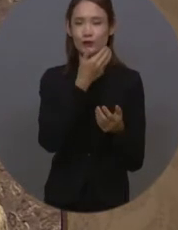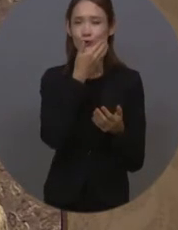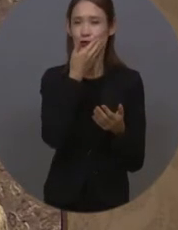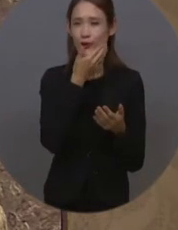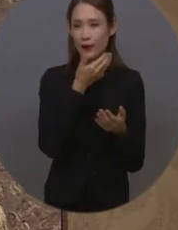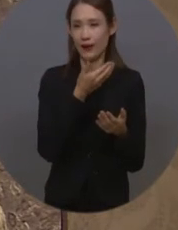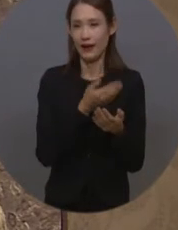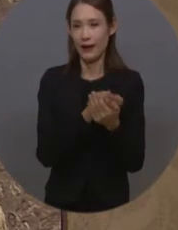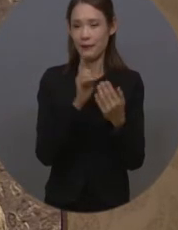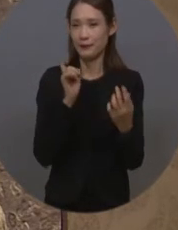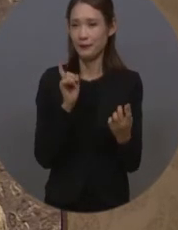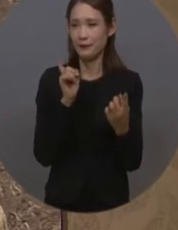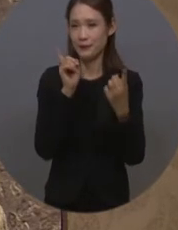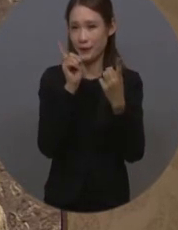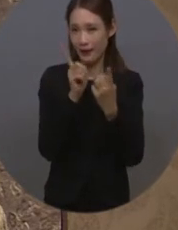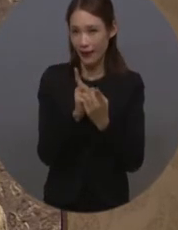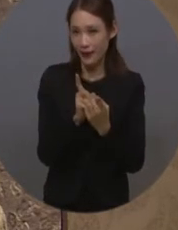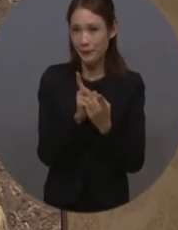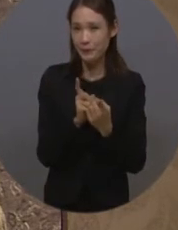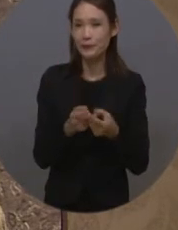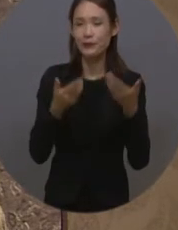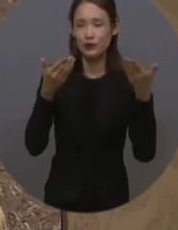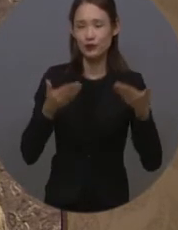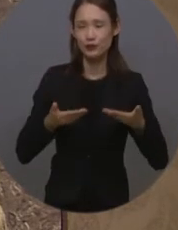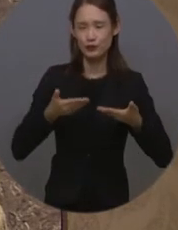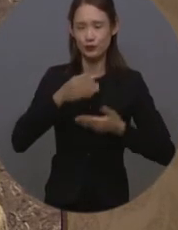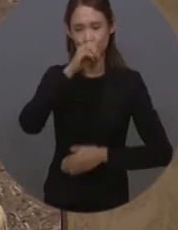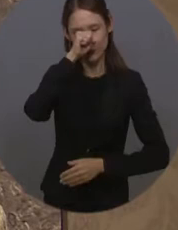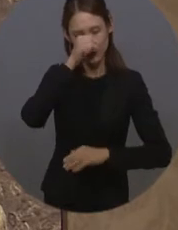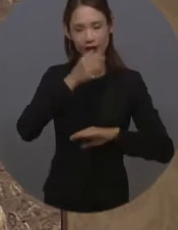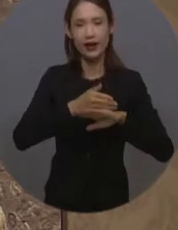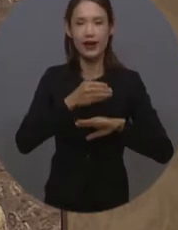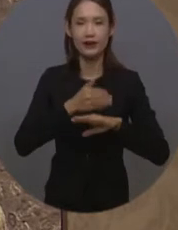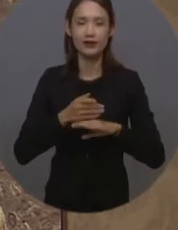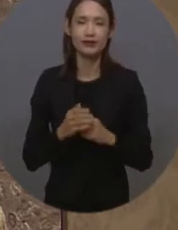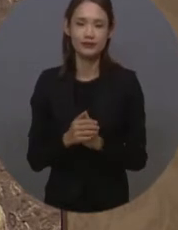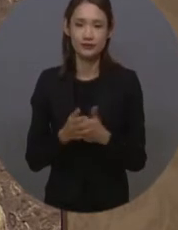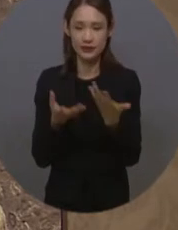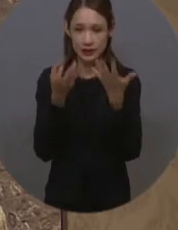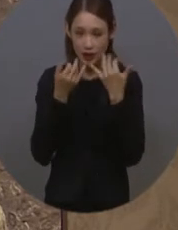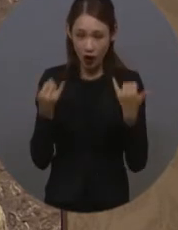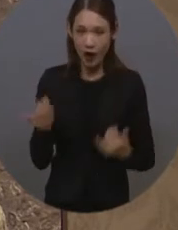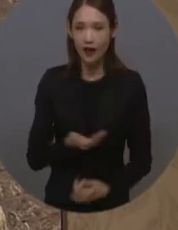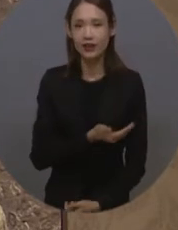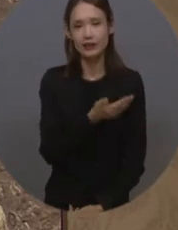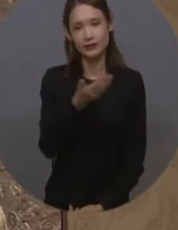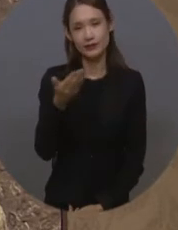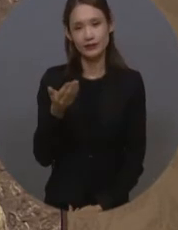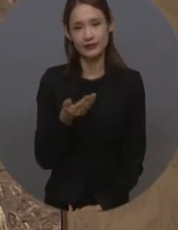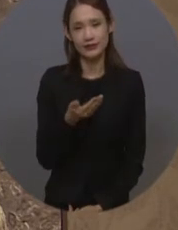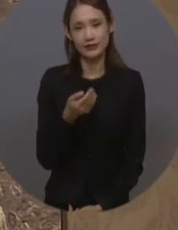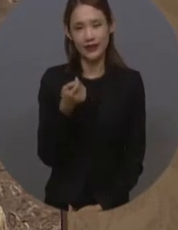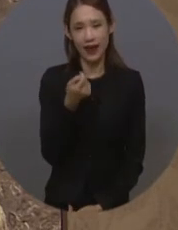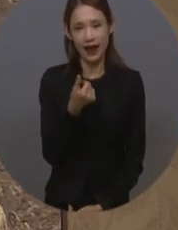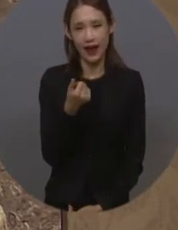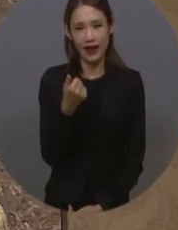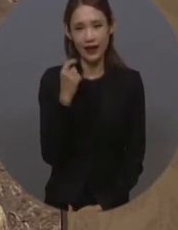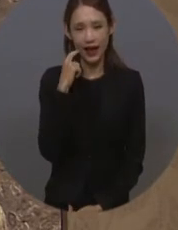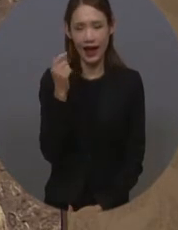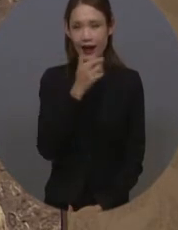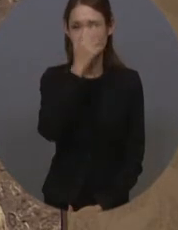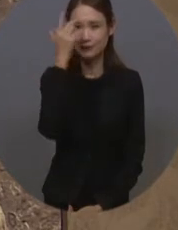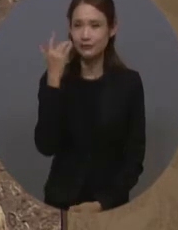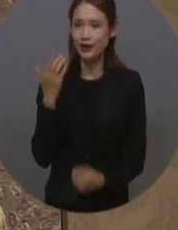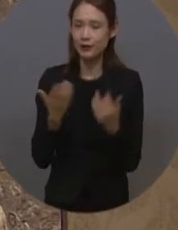귀하게 만나게 해주셔서 감사합니다. 오늘 시청자 여러분들과 작게라도 아름다운